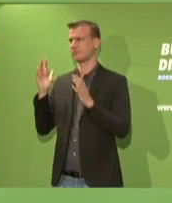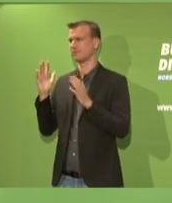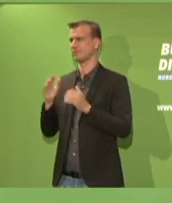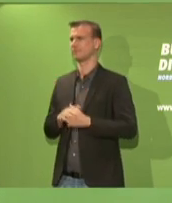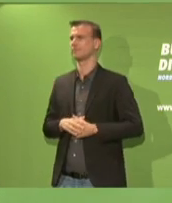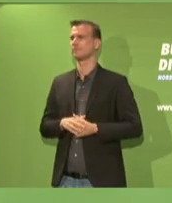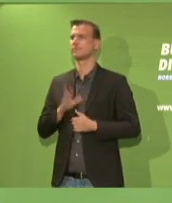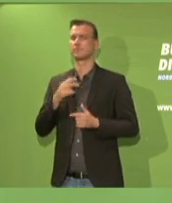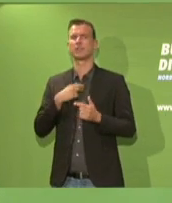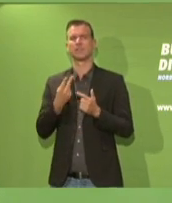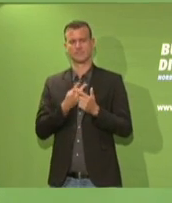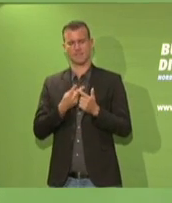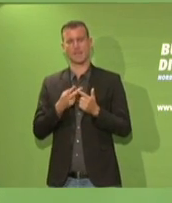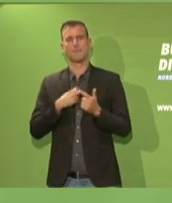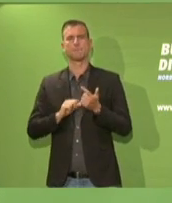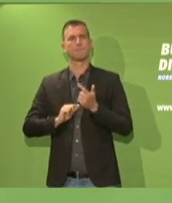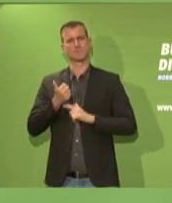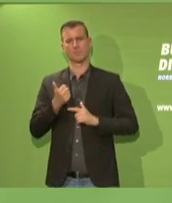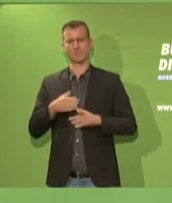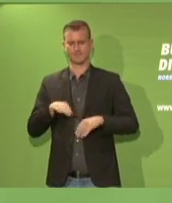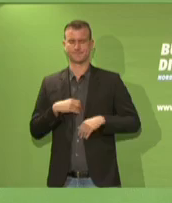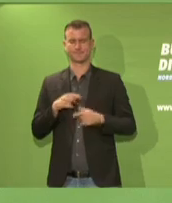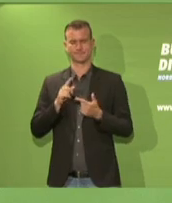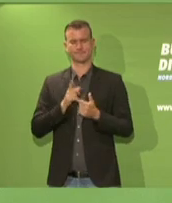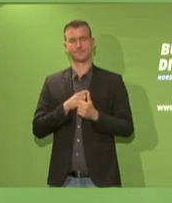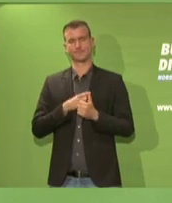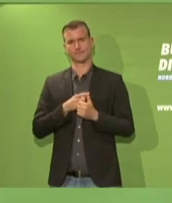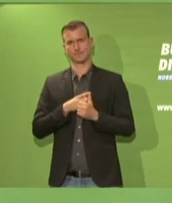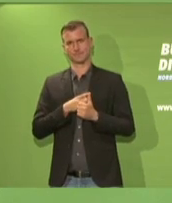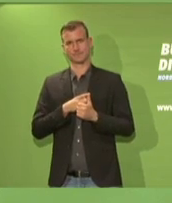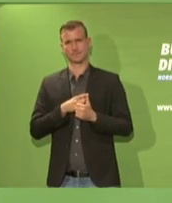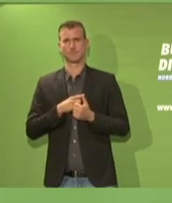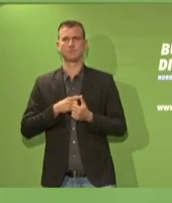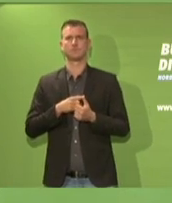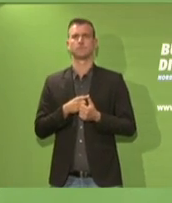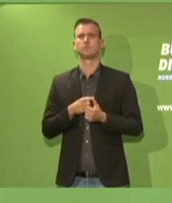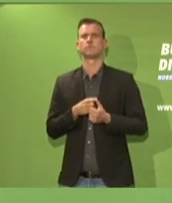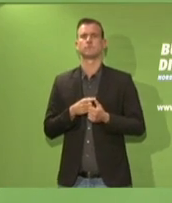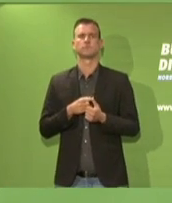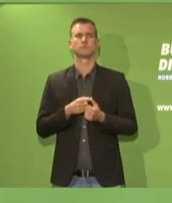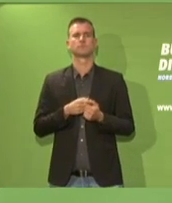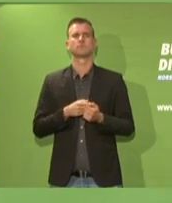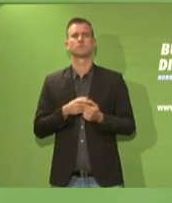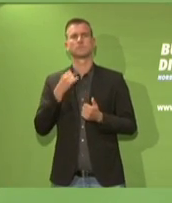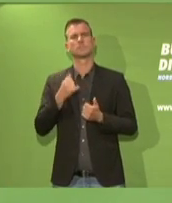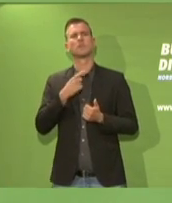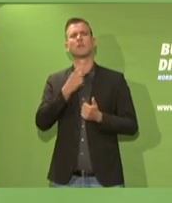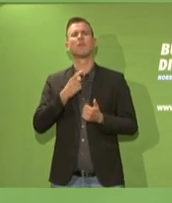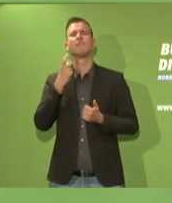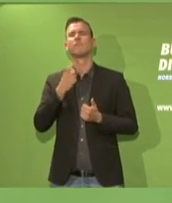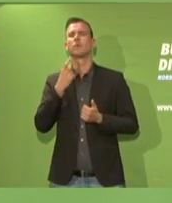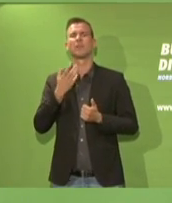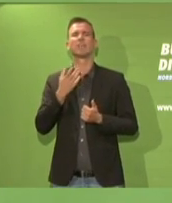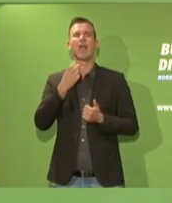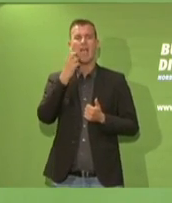habe ich mir zwei Sachen besonders vorgenommen. Das eine ist tatsächlich, das wird euch jetzt nicht wundern, neue Mitglieder zu gewinnen und